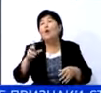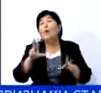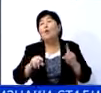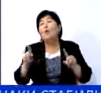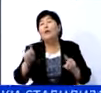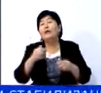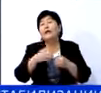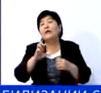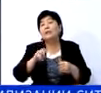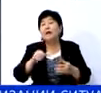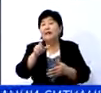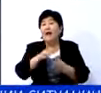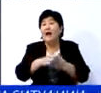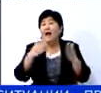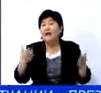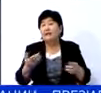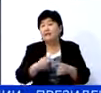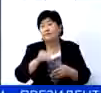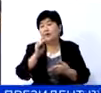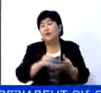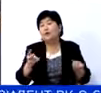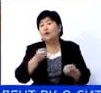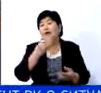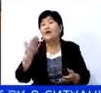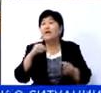только средний балл в аттестате по предметам, которые нужно было